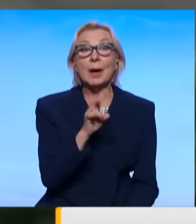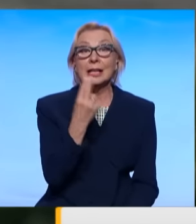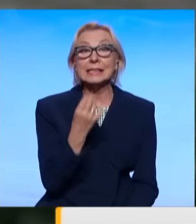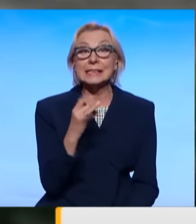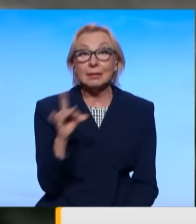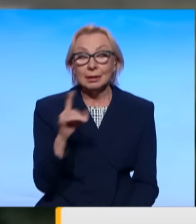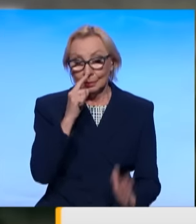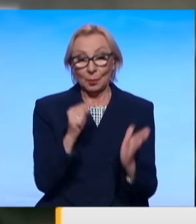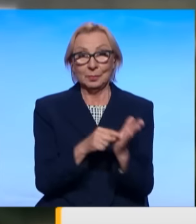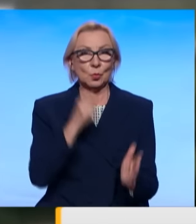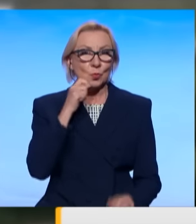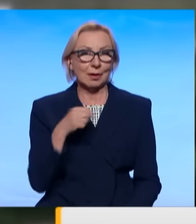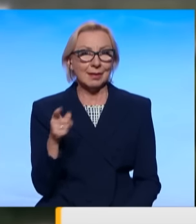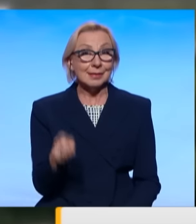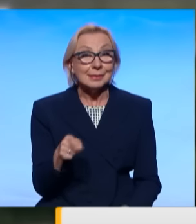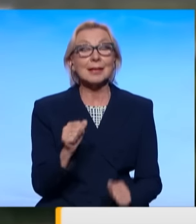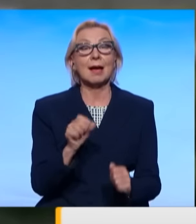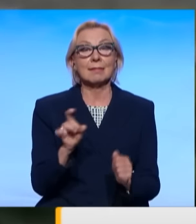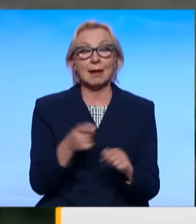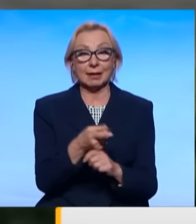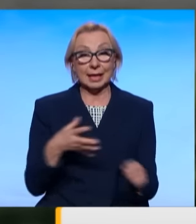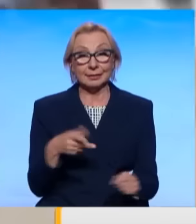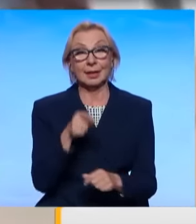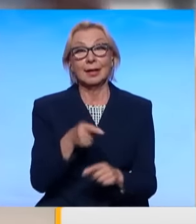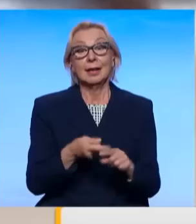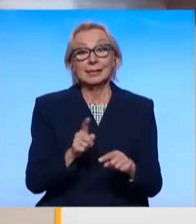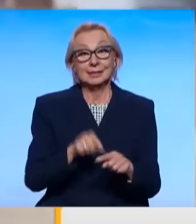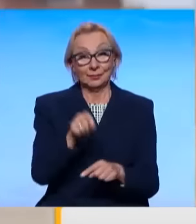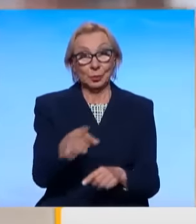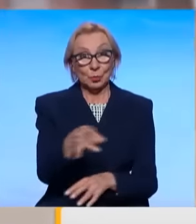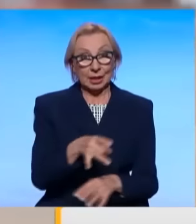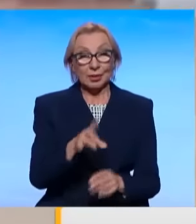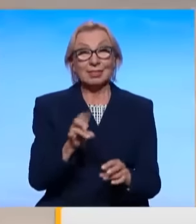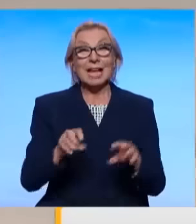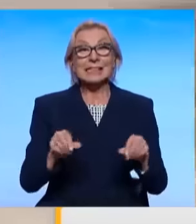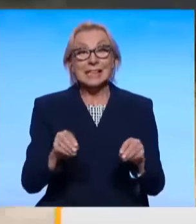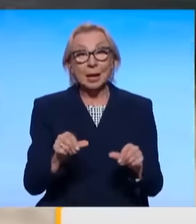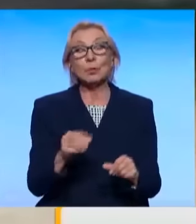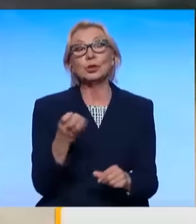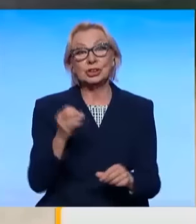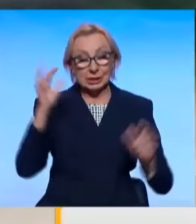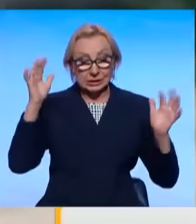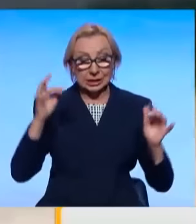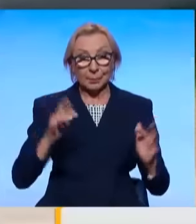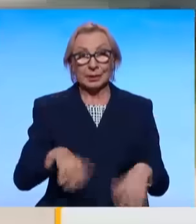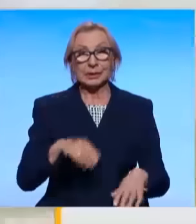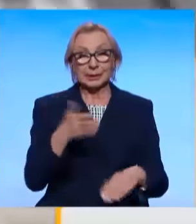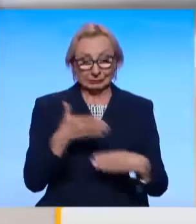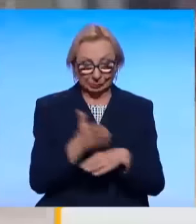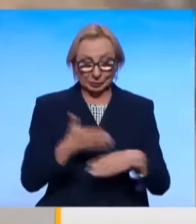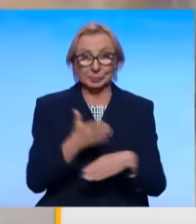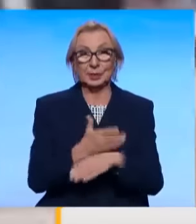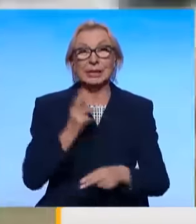українська ракета. Після вибуху в районі, де вона була розташована, на землю ще якийсь час сипалися шматки